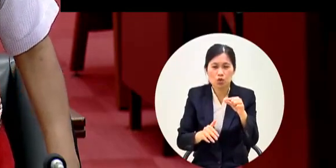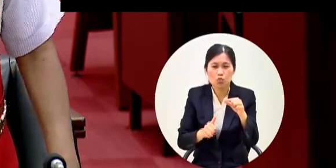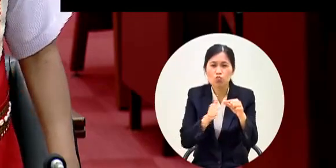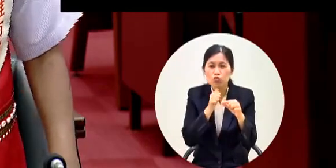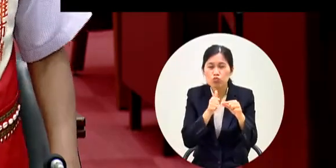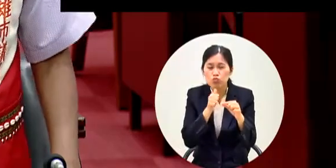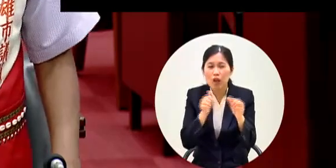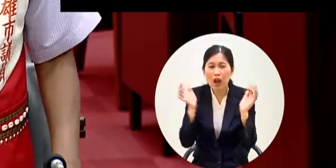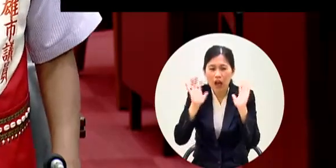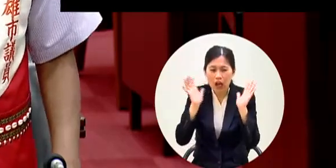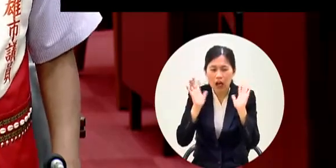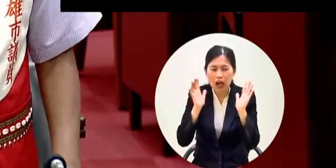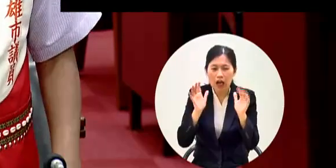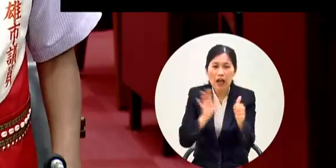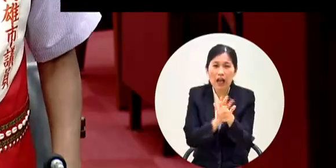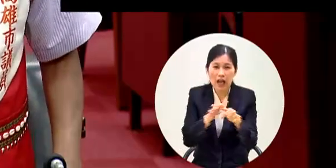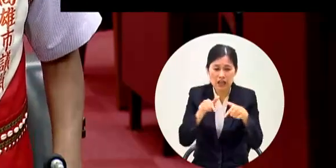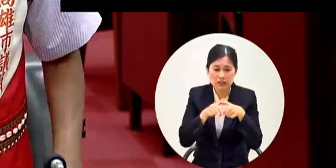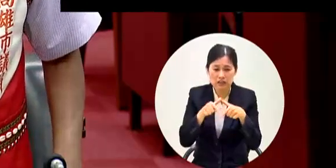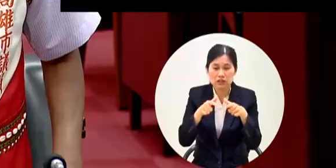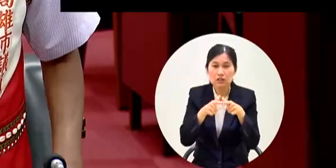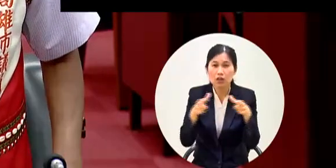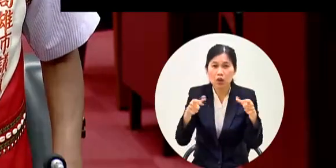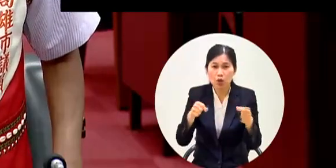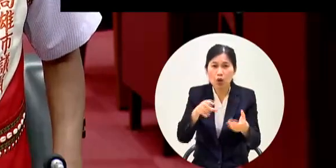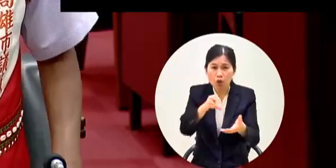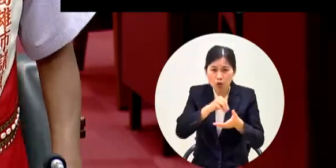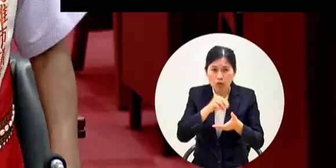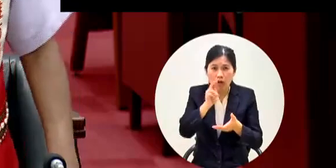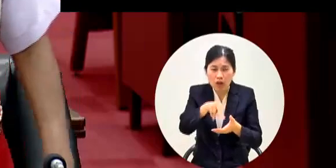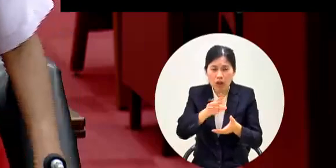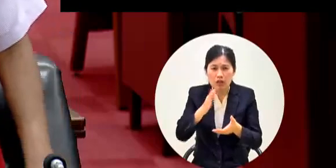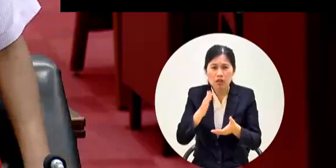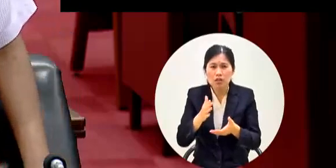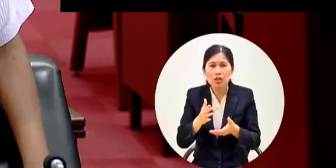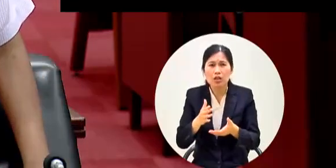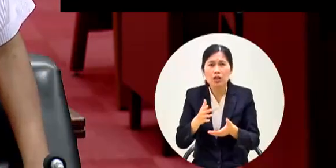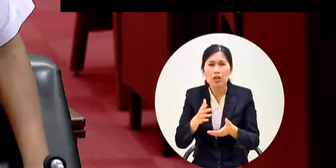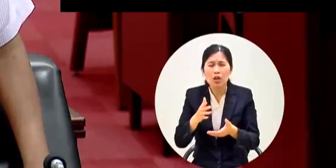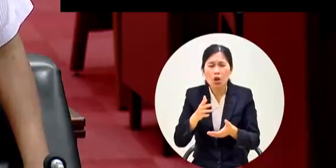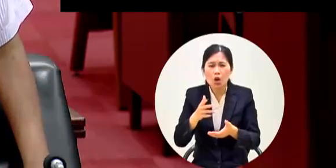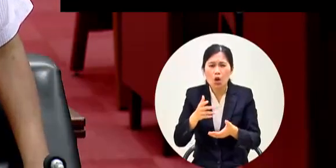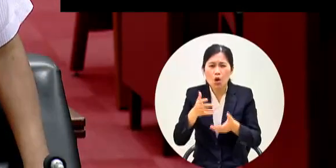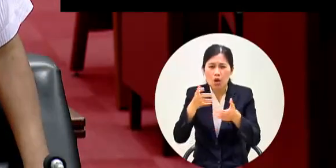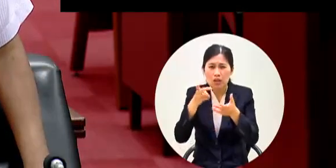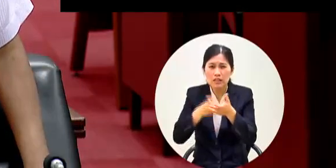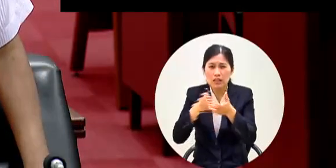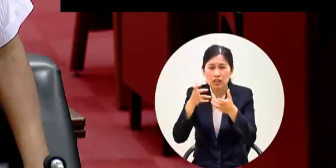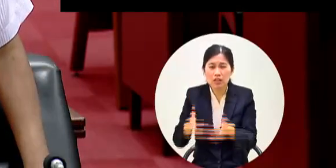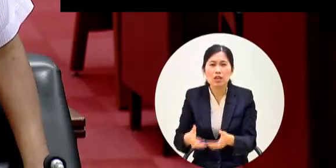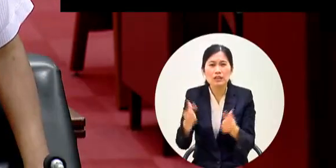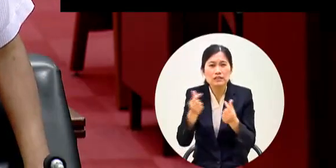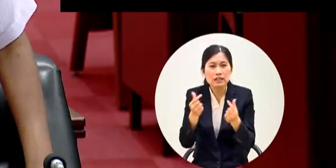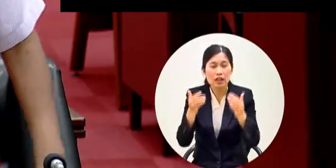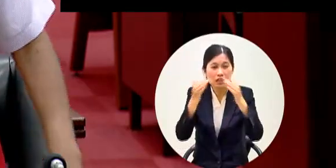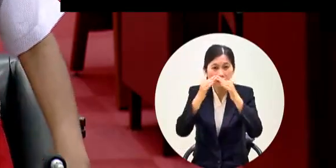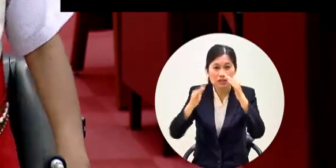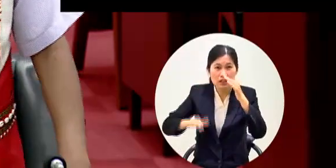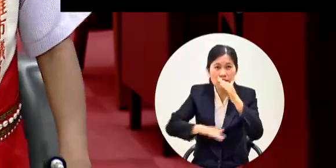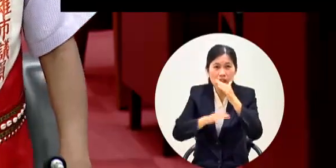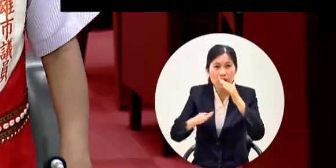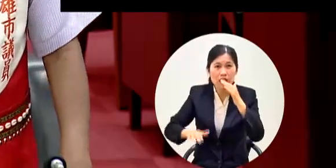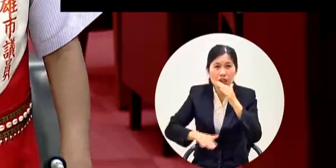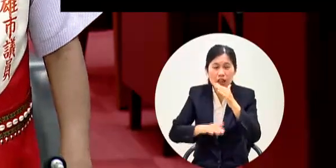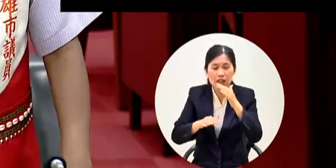偏乡的，要感谢我们市长的爱心参见，结果没有办法普及到照